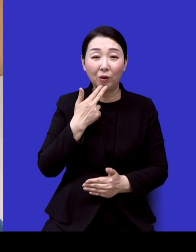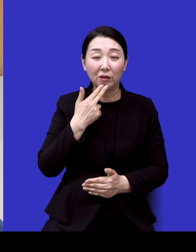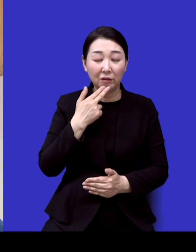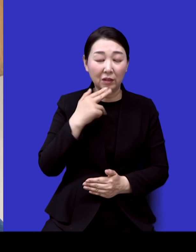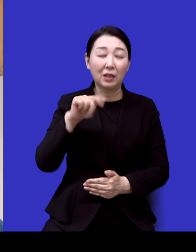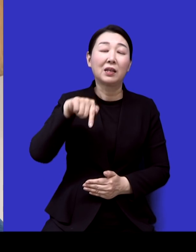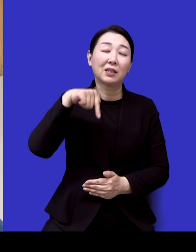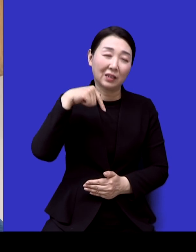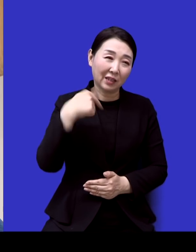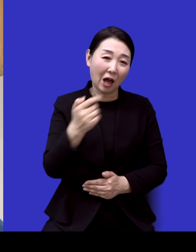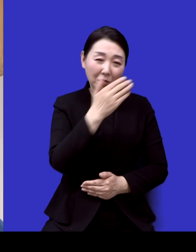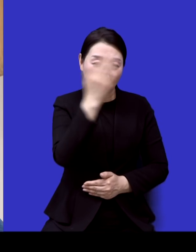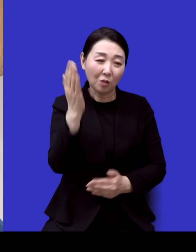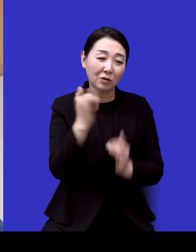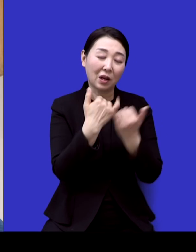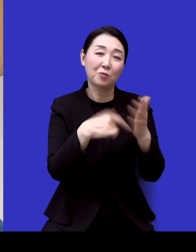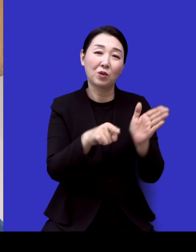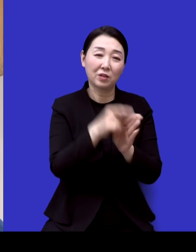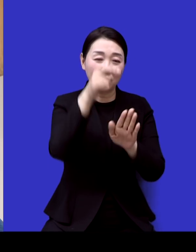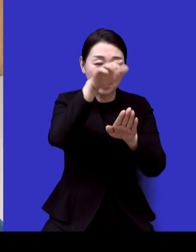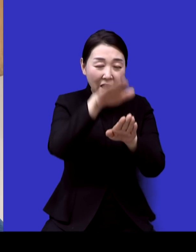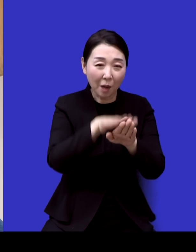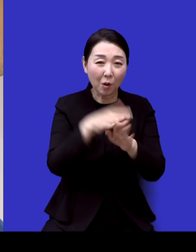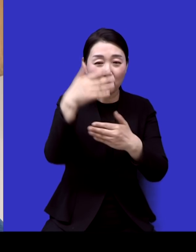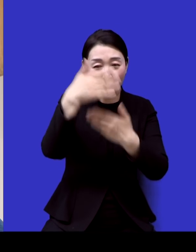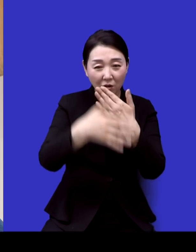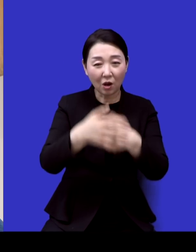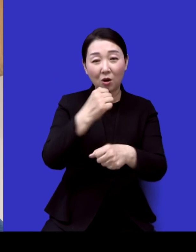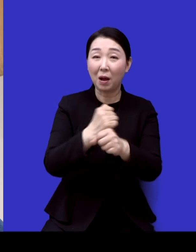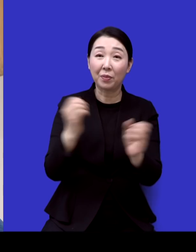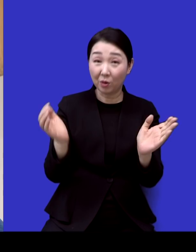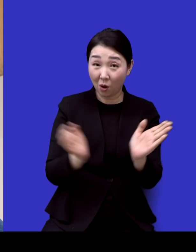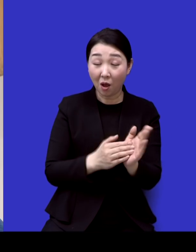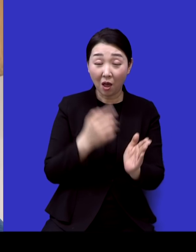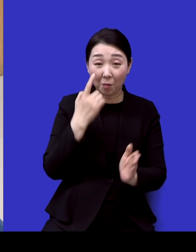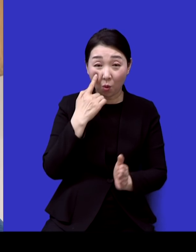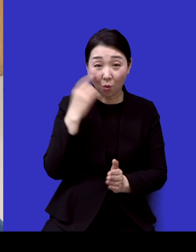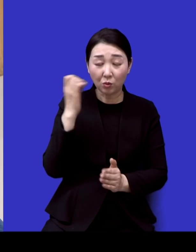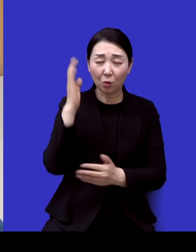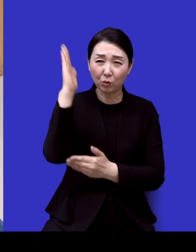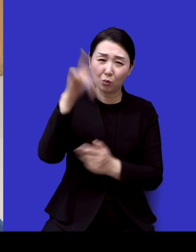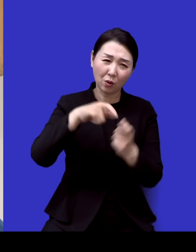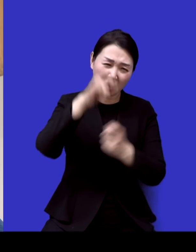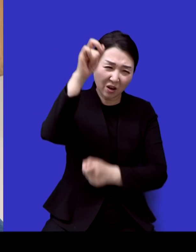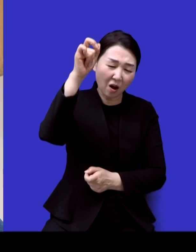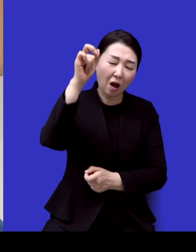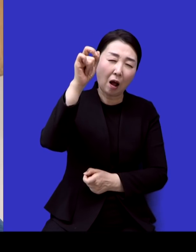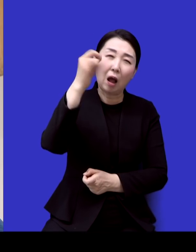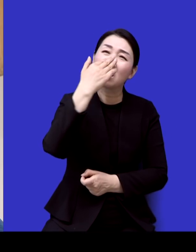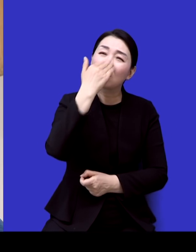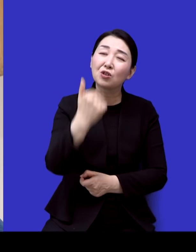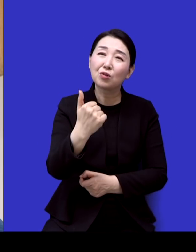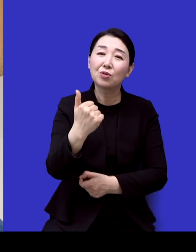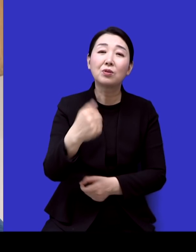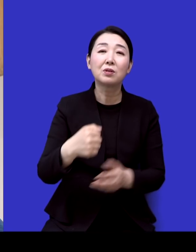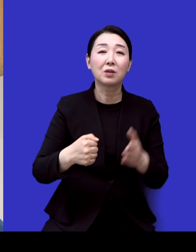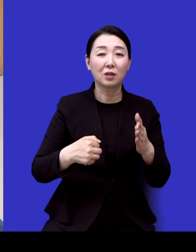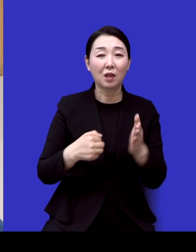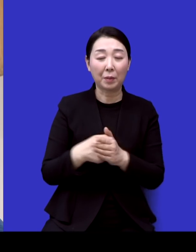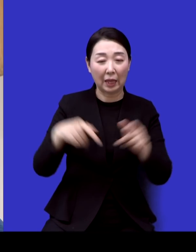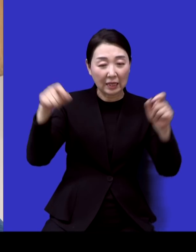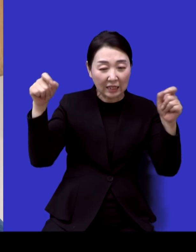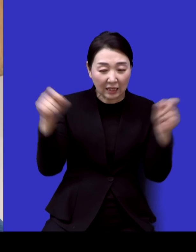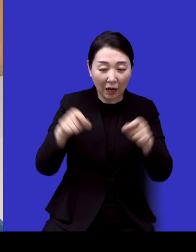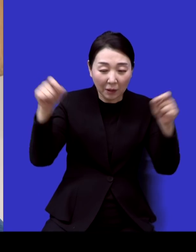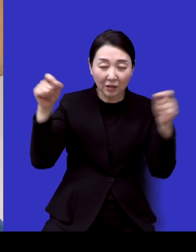세대를 위해서 그런 예배도 우리가 영상으로 담고 또 긴 설교는 애들이 못 들으니까 짧은 설교